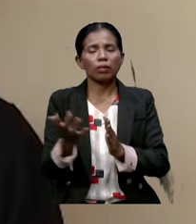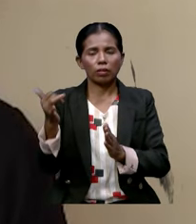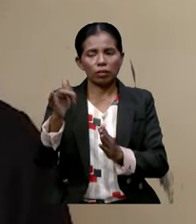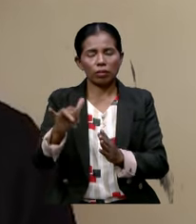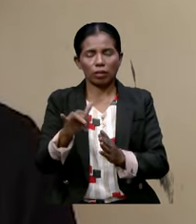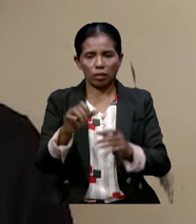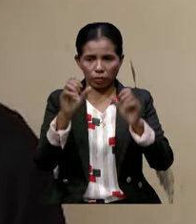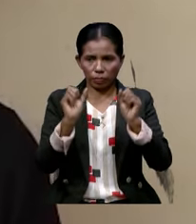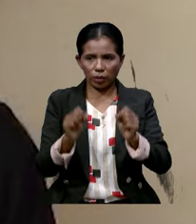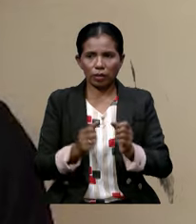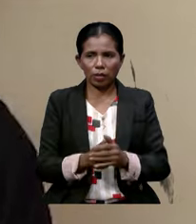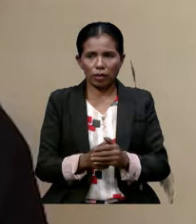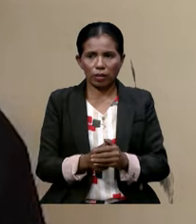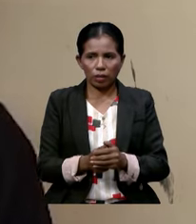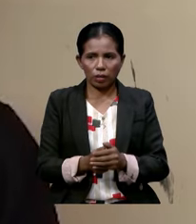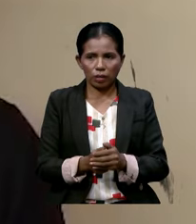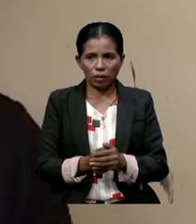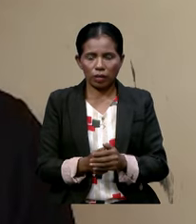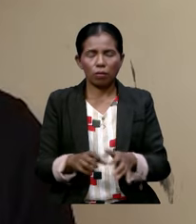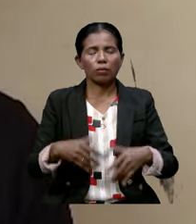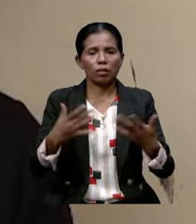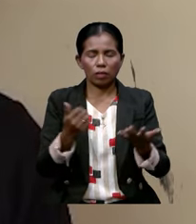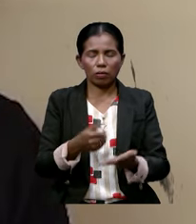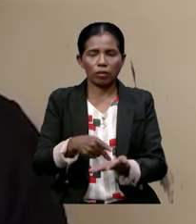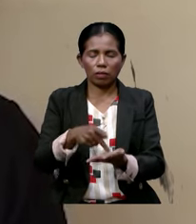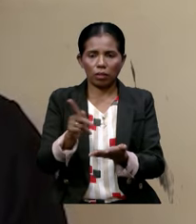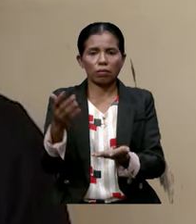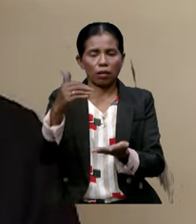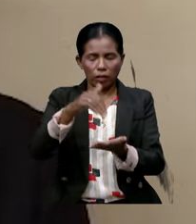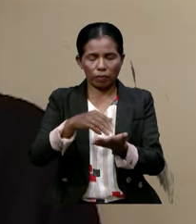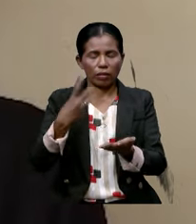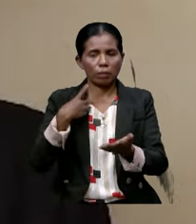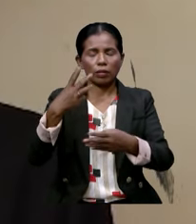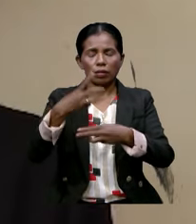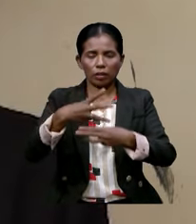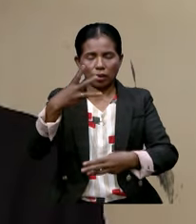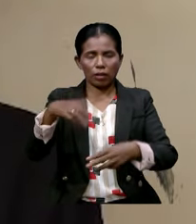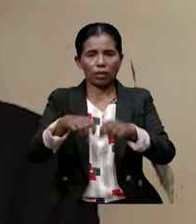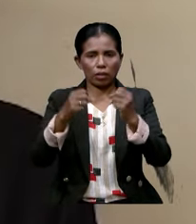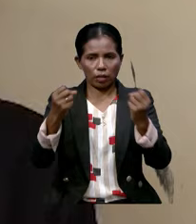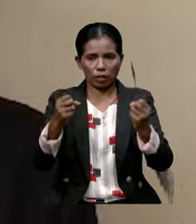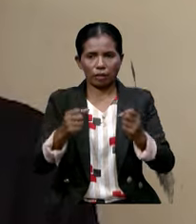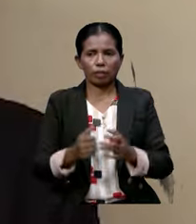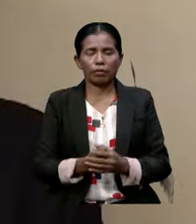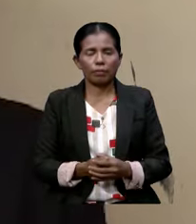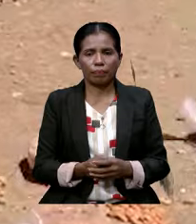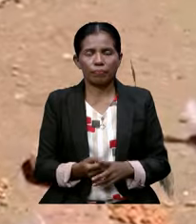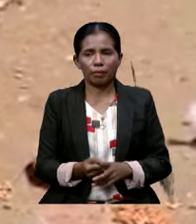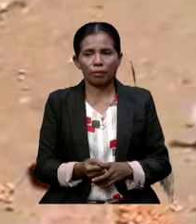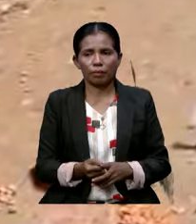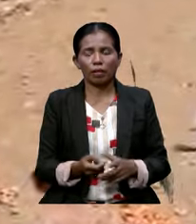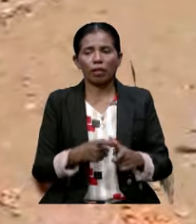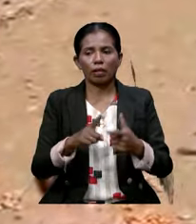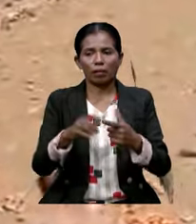sira hara sabe tau jap ba am ni adi apa am ni zana ne sinti am ham ya dan sinu kura de. Depois